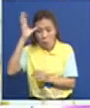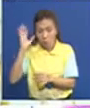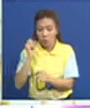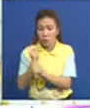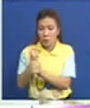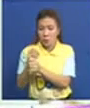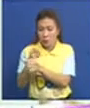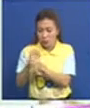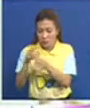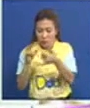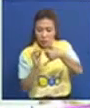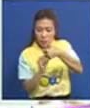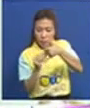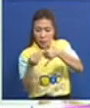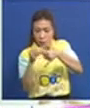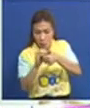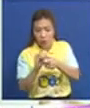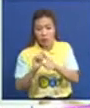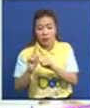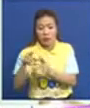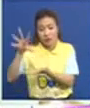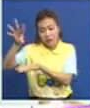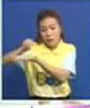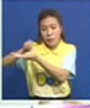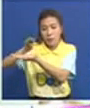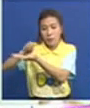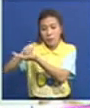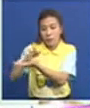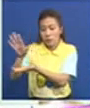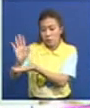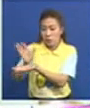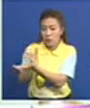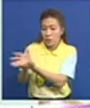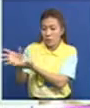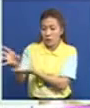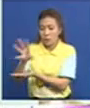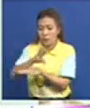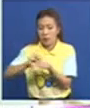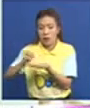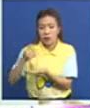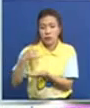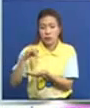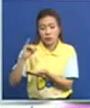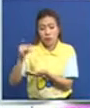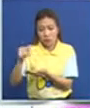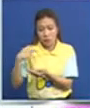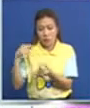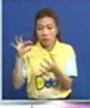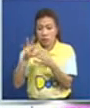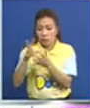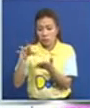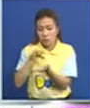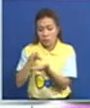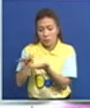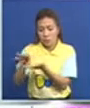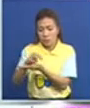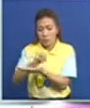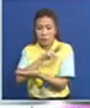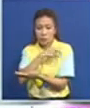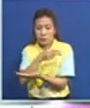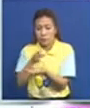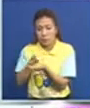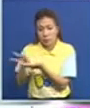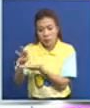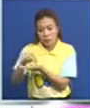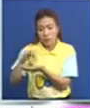ครับในการต่อ และจากข้อมูลของคณะแพทยศาสตร์จุฬาลงกรณ์มหาวิทยาลัยและโรงพยาบาลจุฬาลงกรณ์สภ